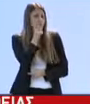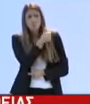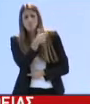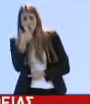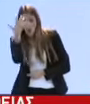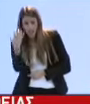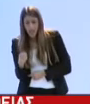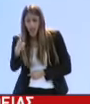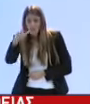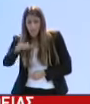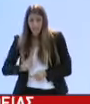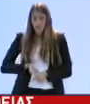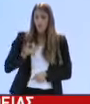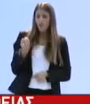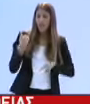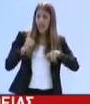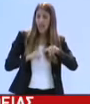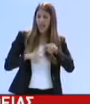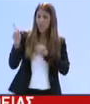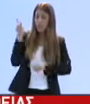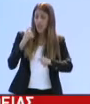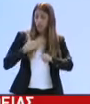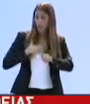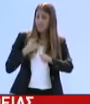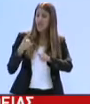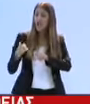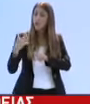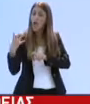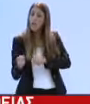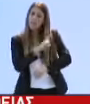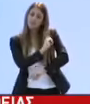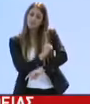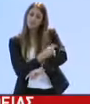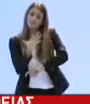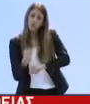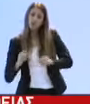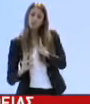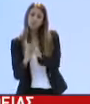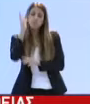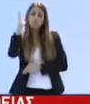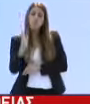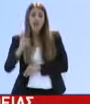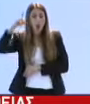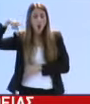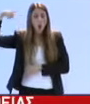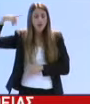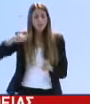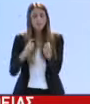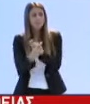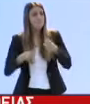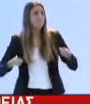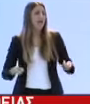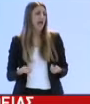αισθάνεται ότι στη νέα Ελλάδα που οικοδομούμε έχει και αυτό τις δυνατότητες να κάνει πράξη τα δικά του όνειρα.